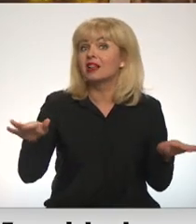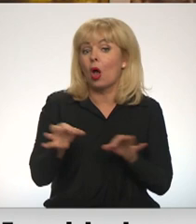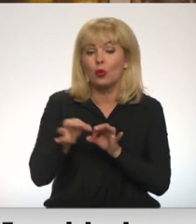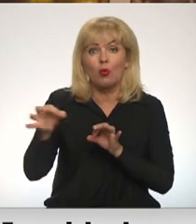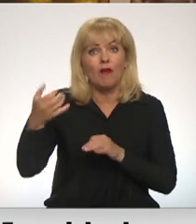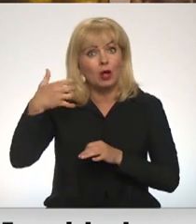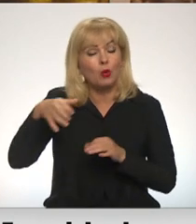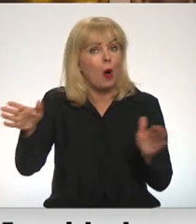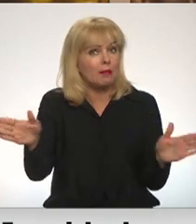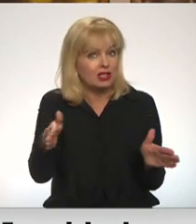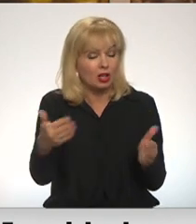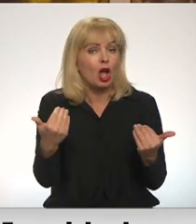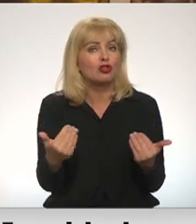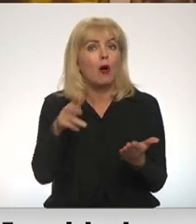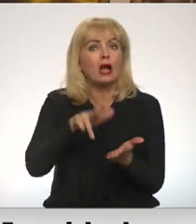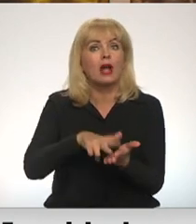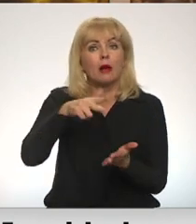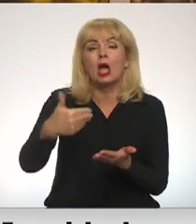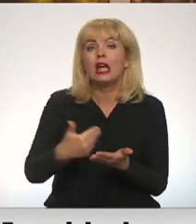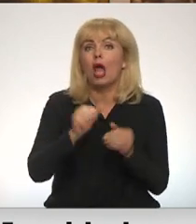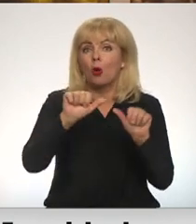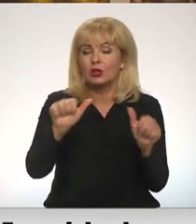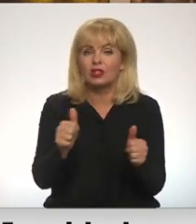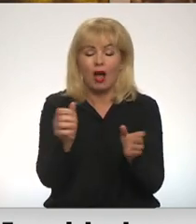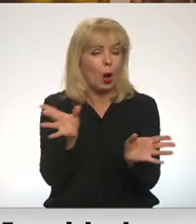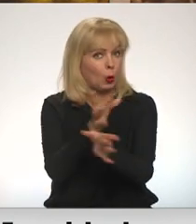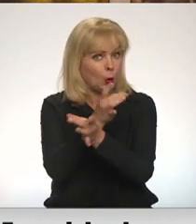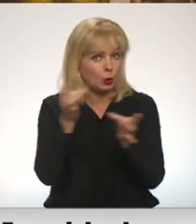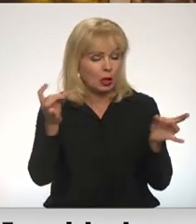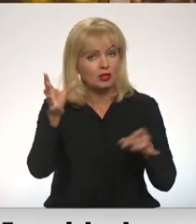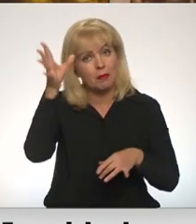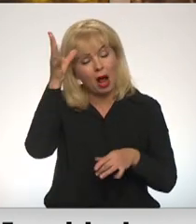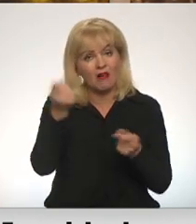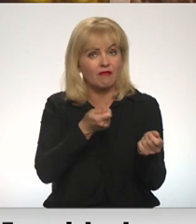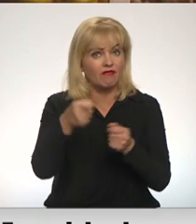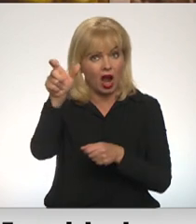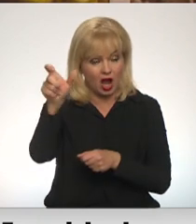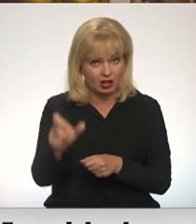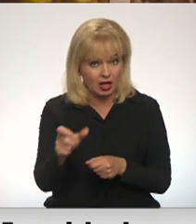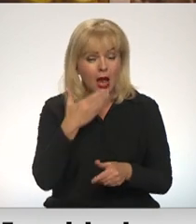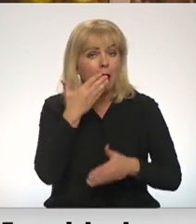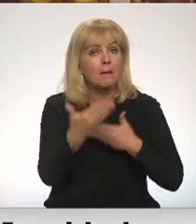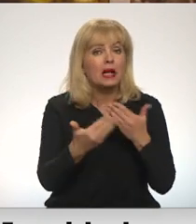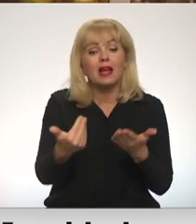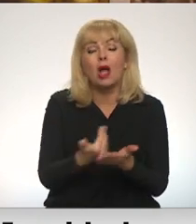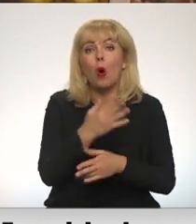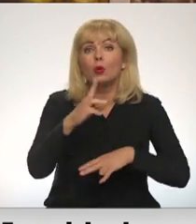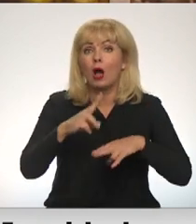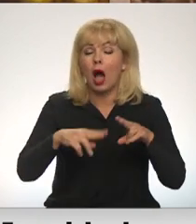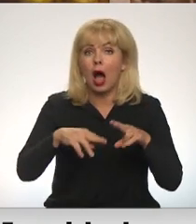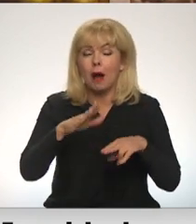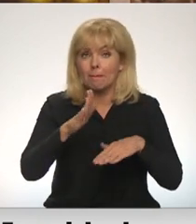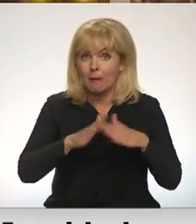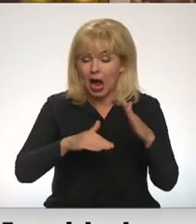domes sēdē šodien apstiprināti jaunizveidotās kultūras pārvaldes vadītāji. Pretendents uz jauno amatu tika meklēts